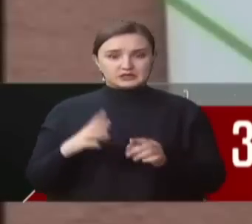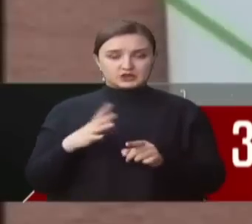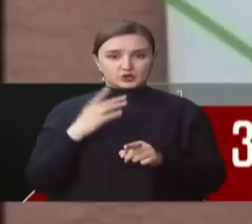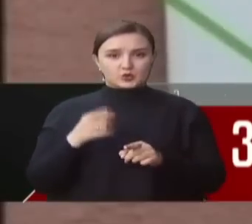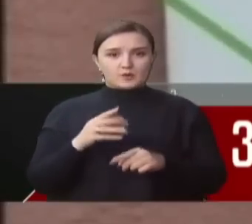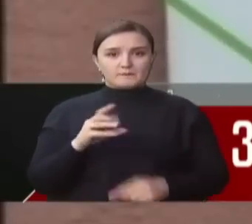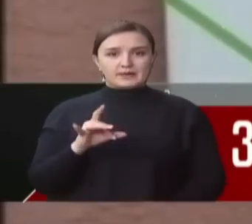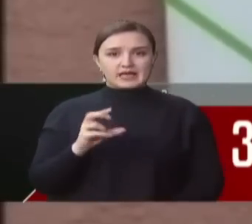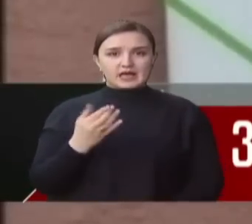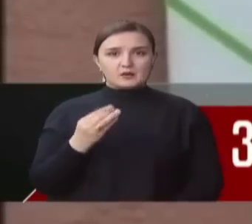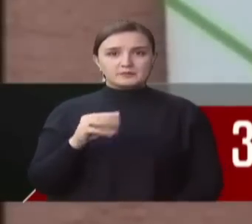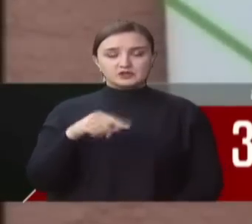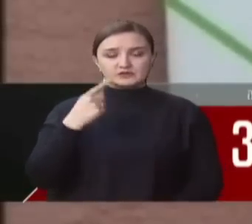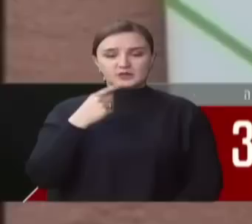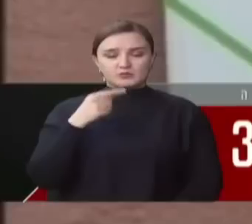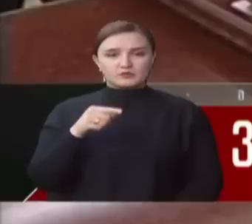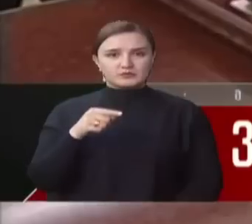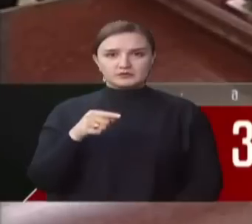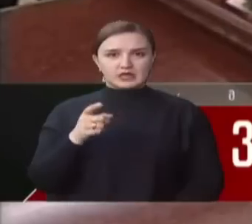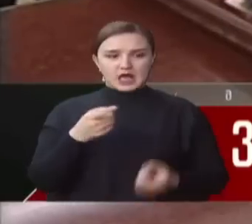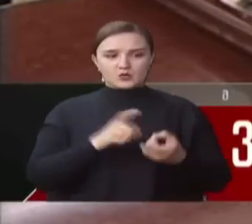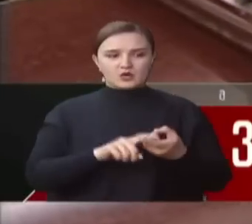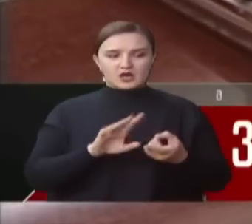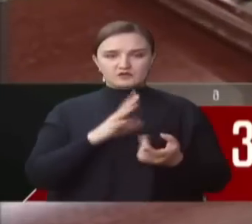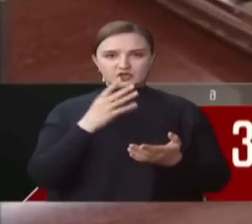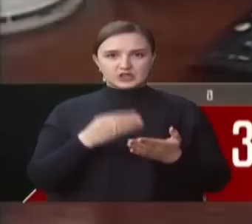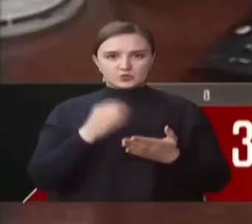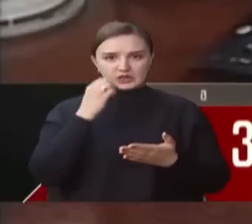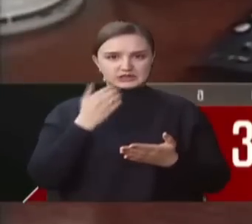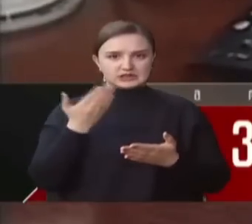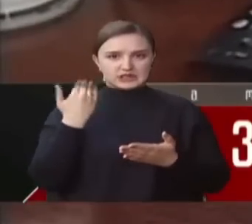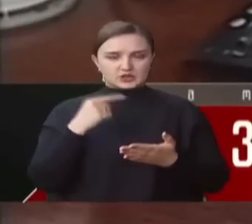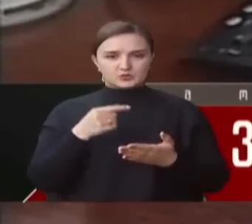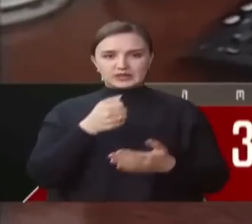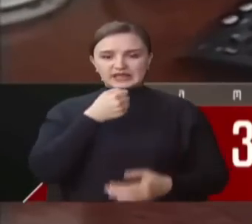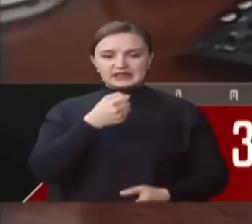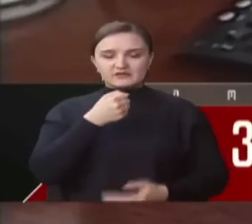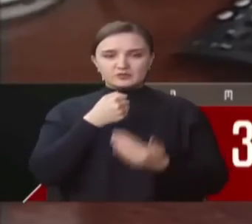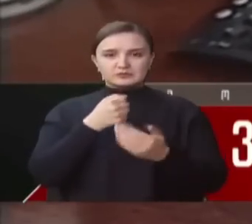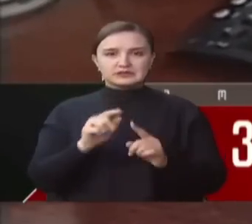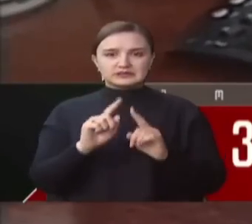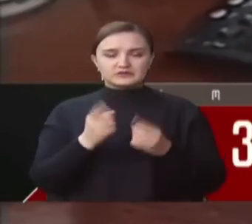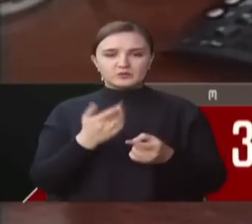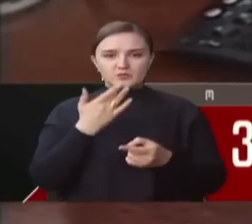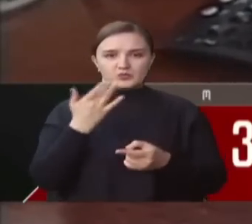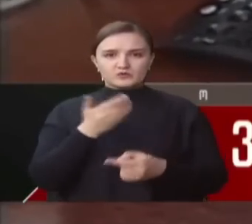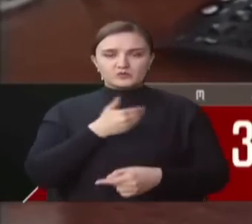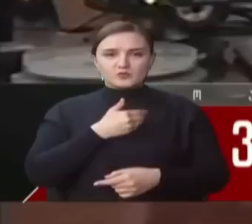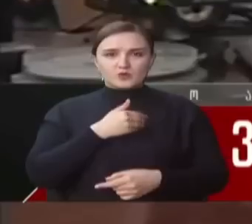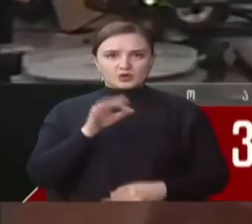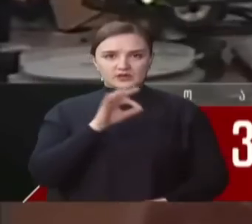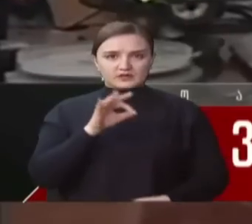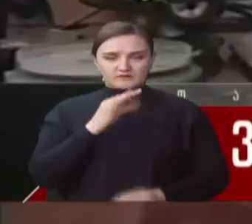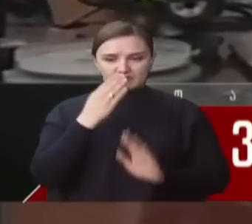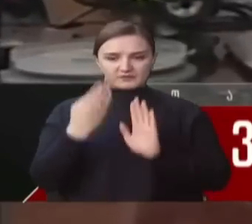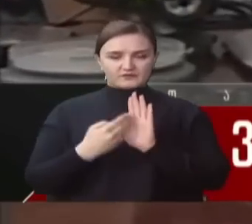რომელსაც მერაბიშვილი როგორც იკვეთება არამცდარამც არ უკავშირებს საკუთარ წარსულს. Ინტერვიუში მისი დაკავების პოლიტიკურ მოტივებს უსვამს ხას და